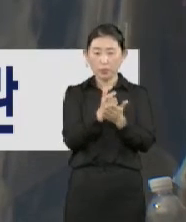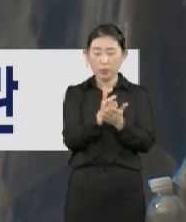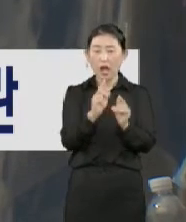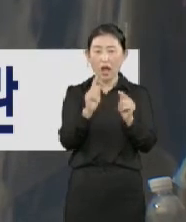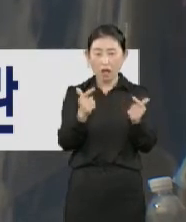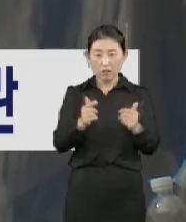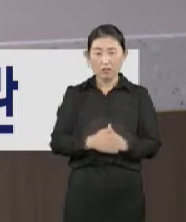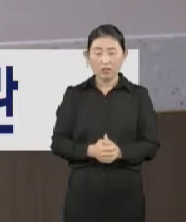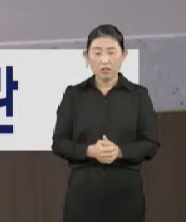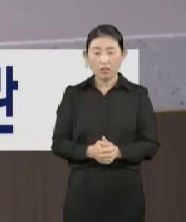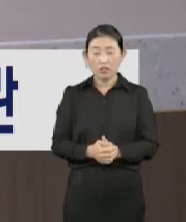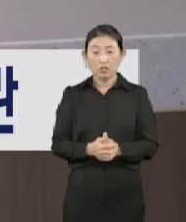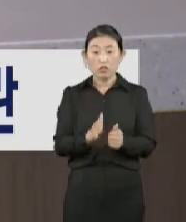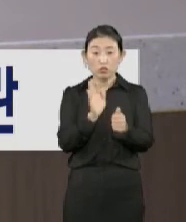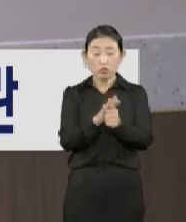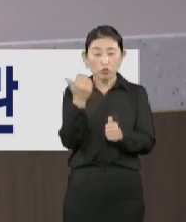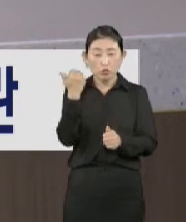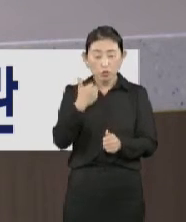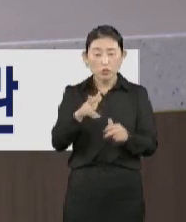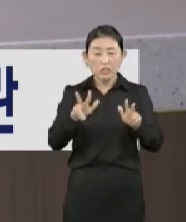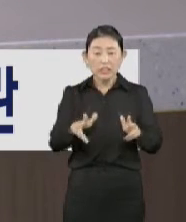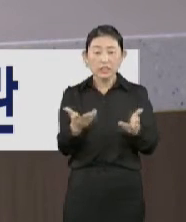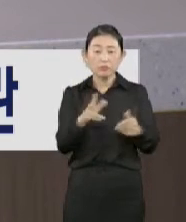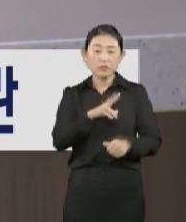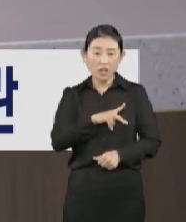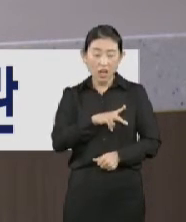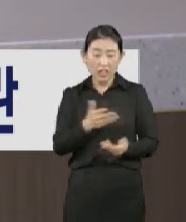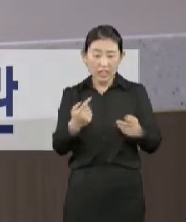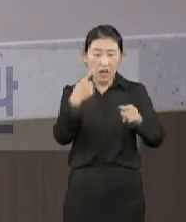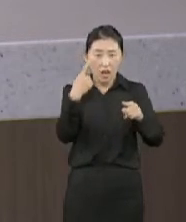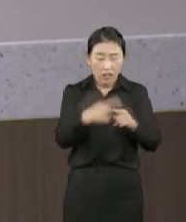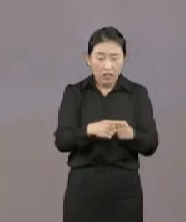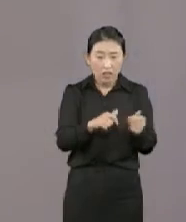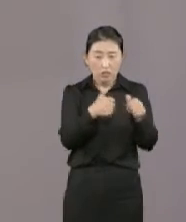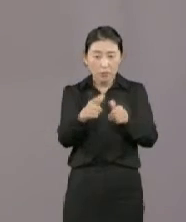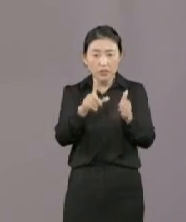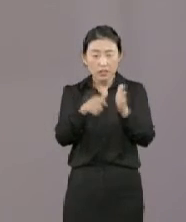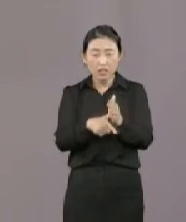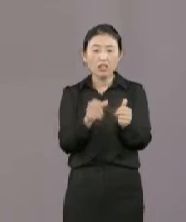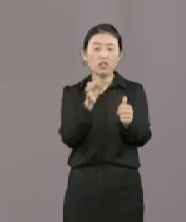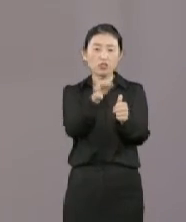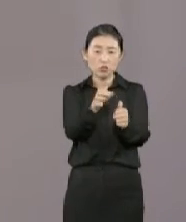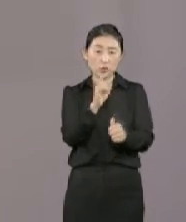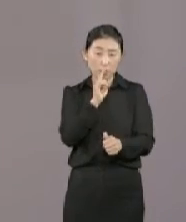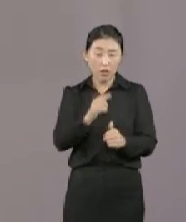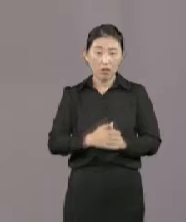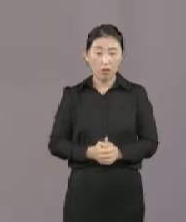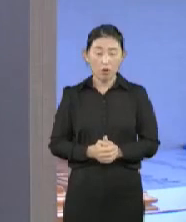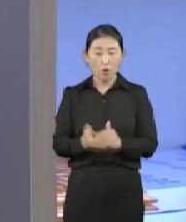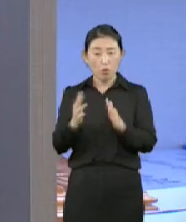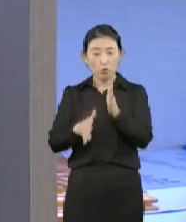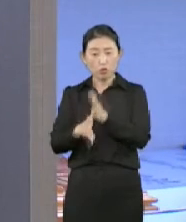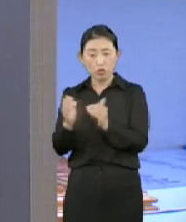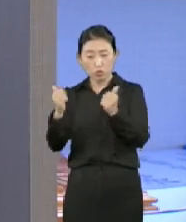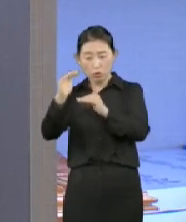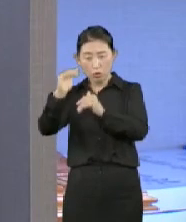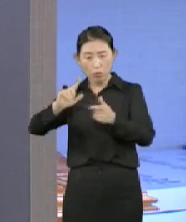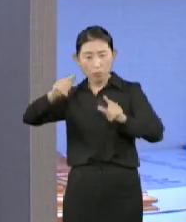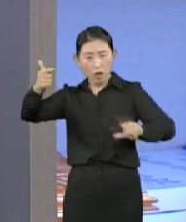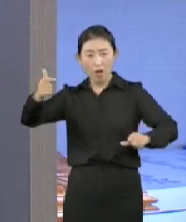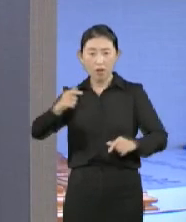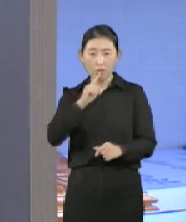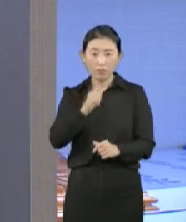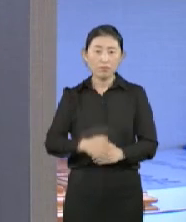규정한 데 다 지원 대상도 현직 의원 이 직무를 수행하다가 자만 환경으로 제 아내 공주시의회 와는